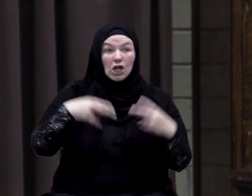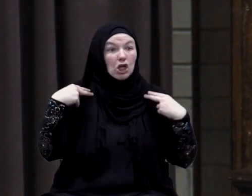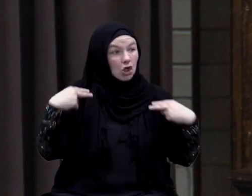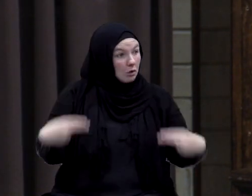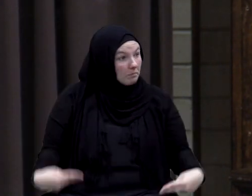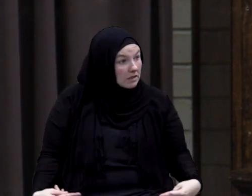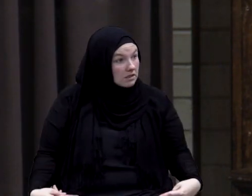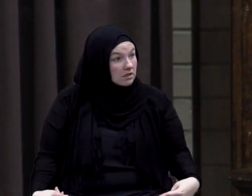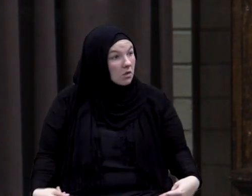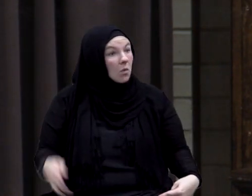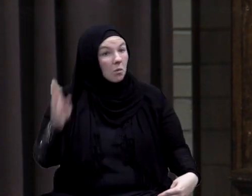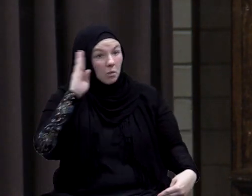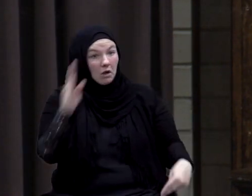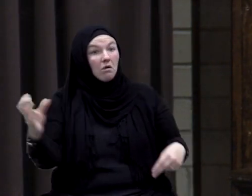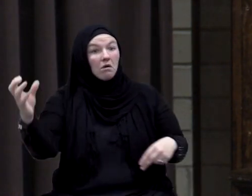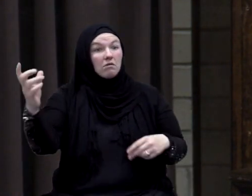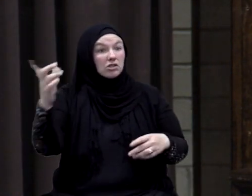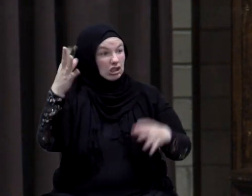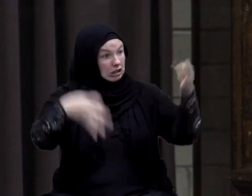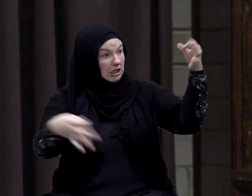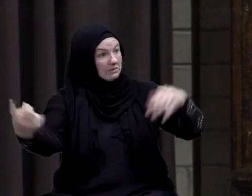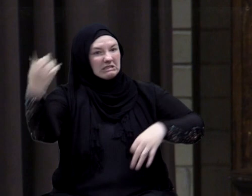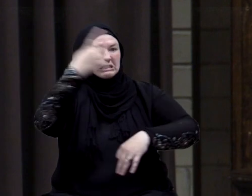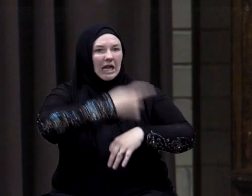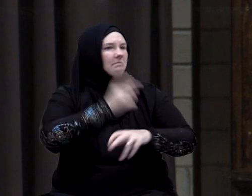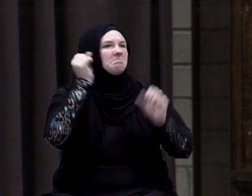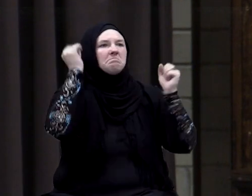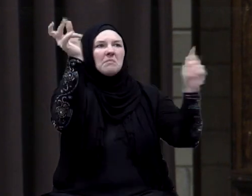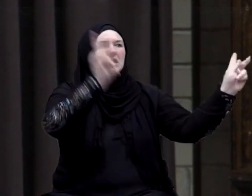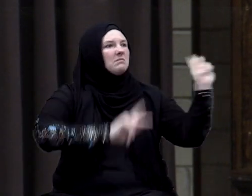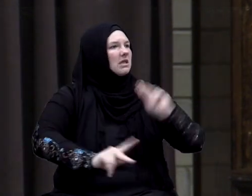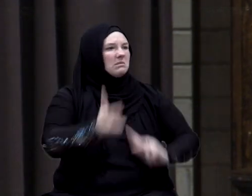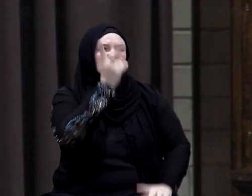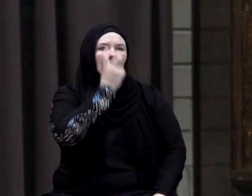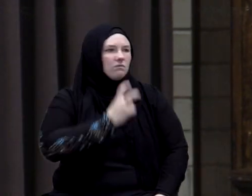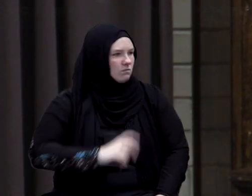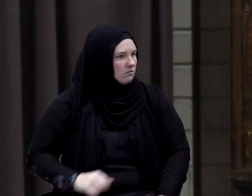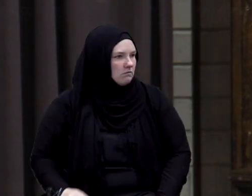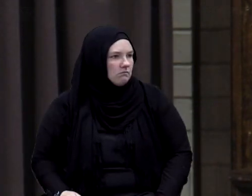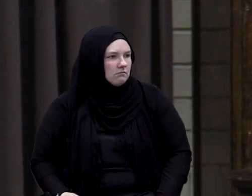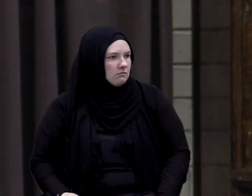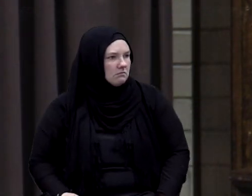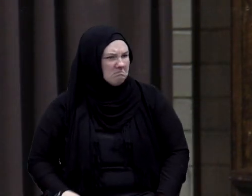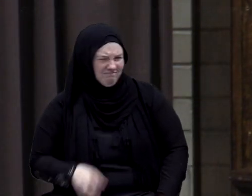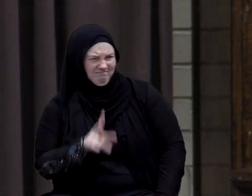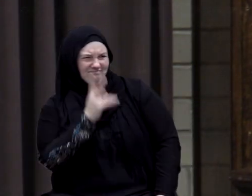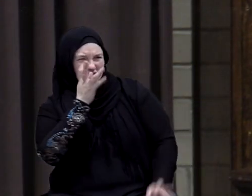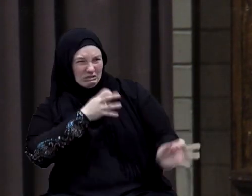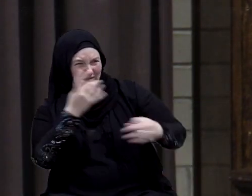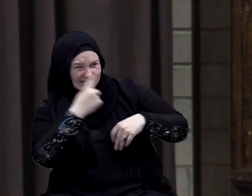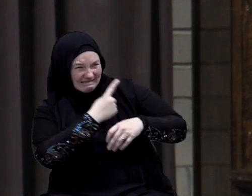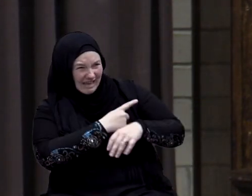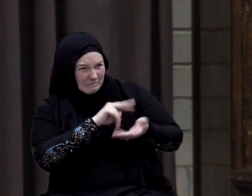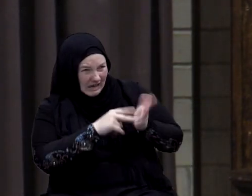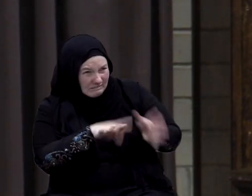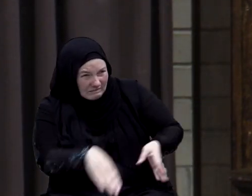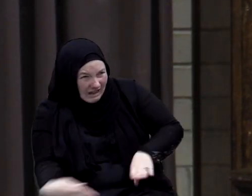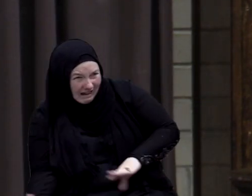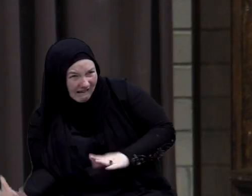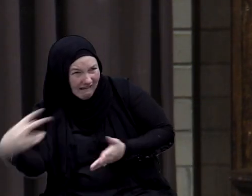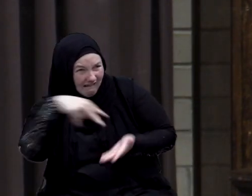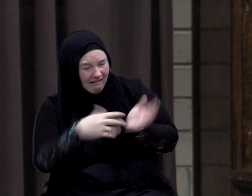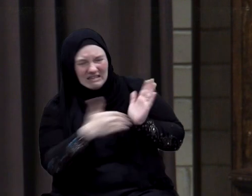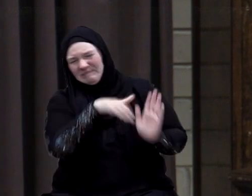humans are going to come back. Allah tells us, قُلْ إِي وَرَبِّي لَتُبْعَثُنَّ. Say, O